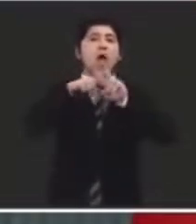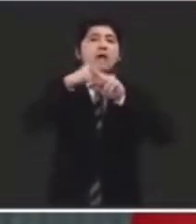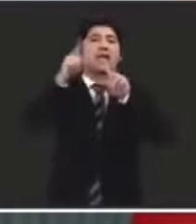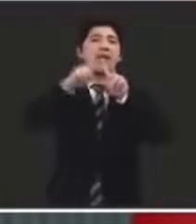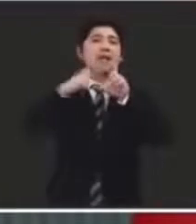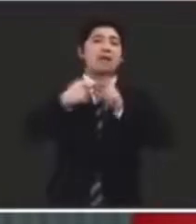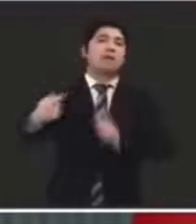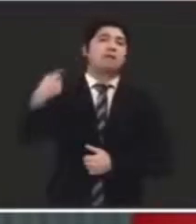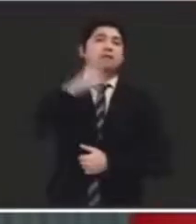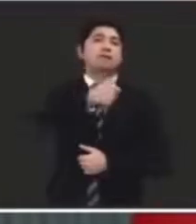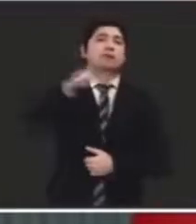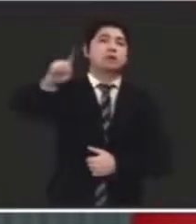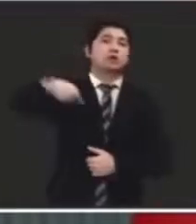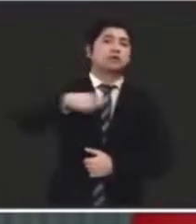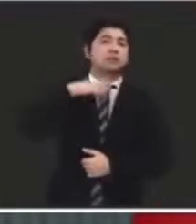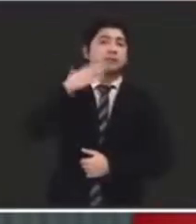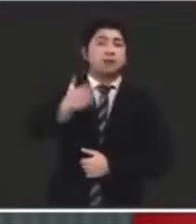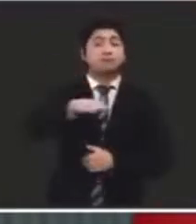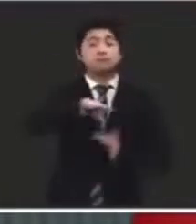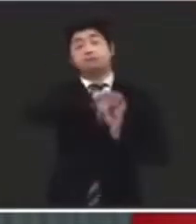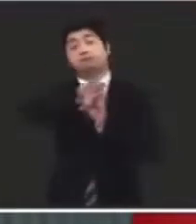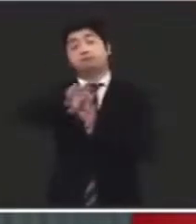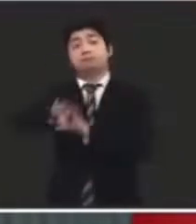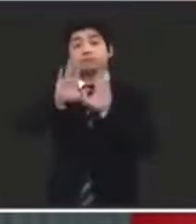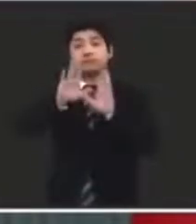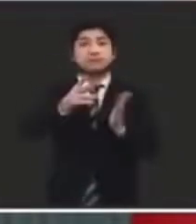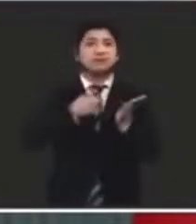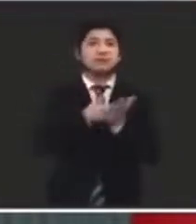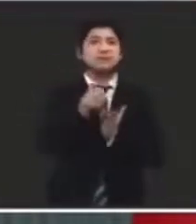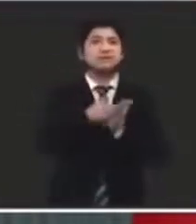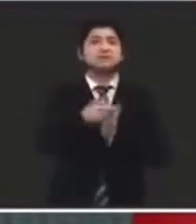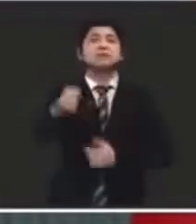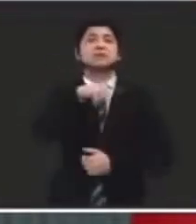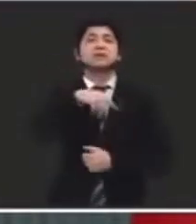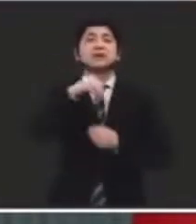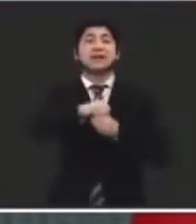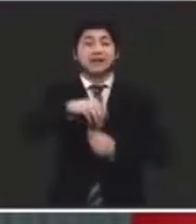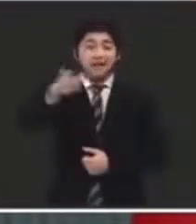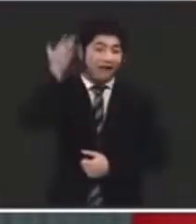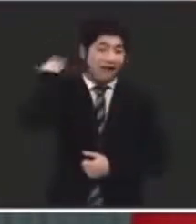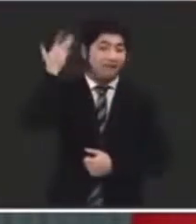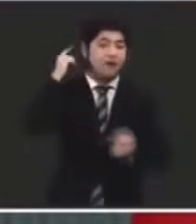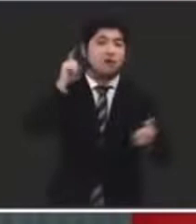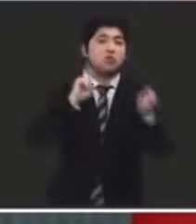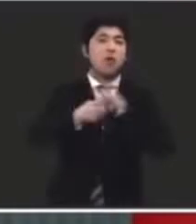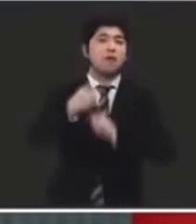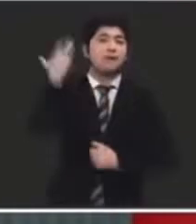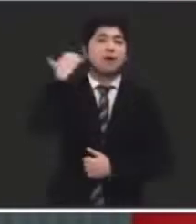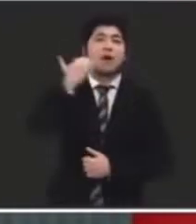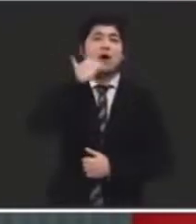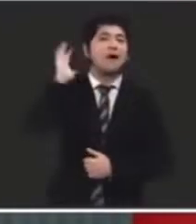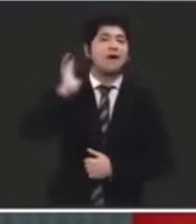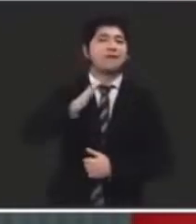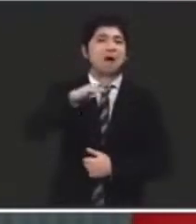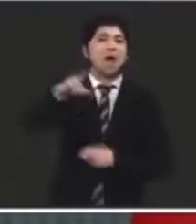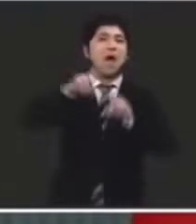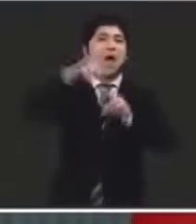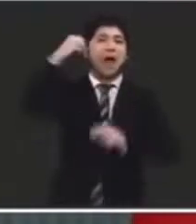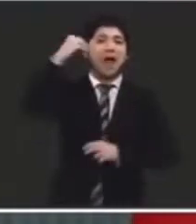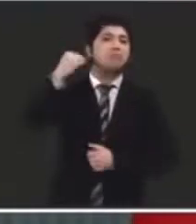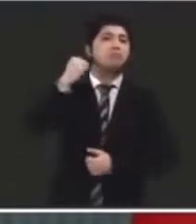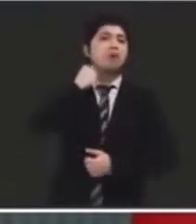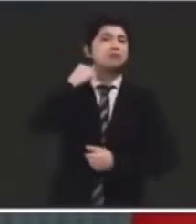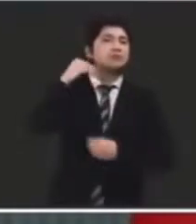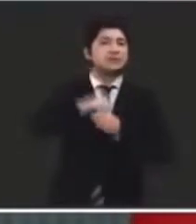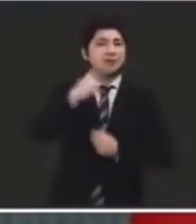alacak Ayrıca çiftçilerimizin önceki dönemlerden kalan elektrik borçları için